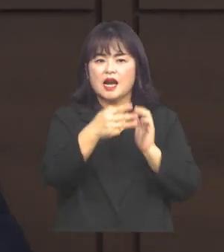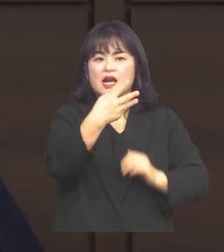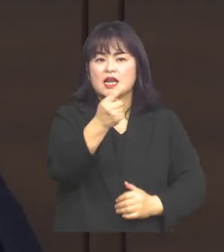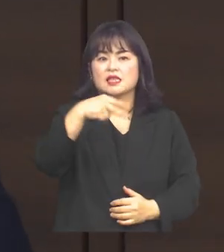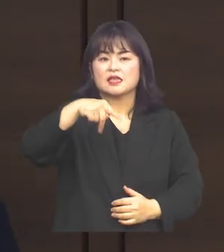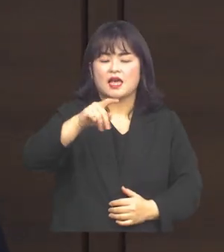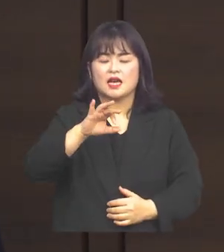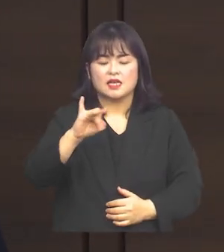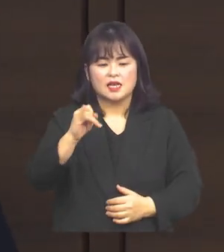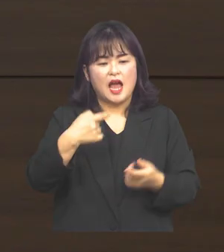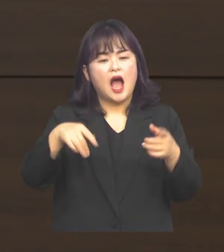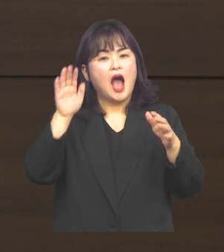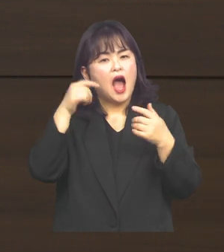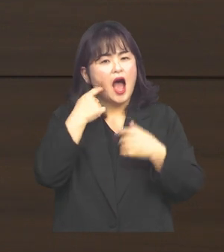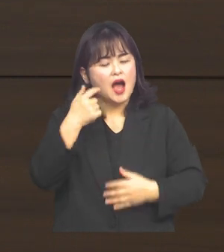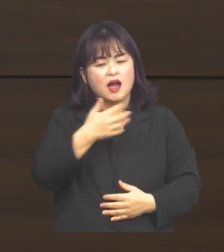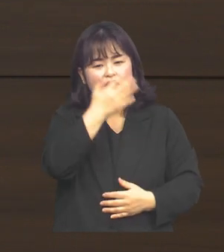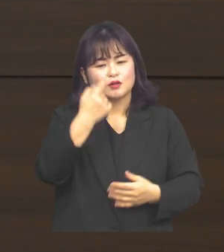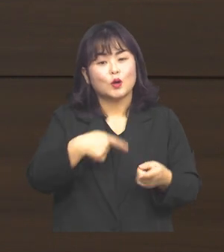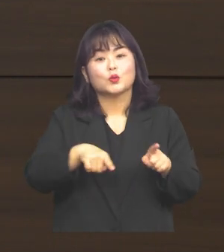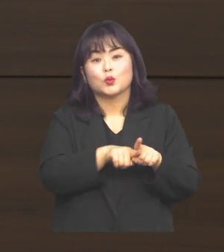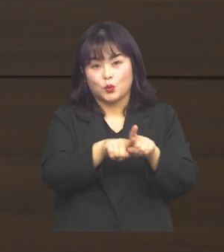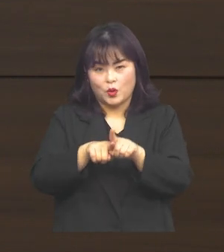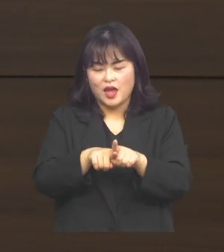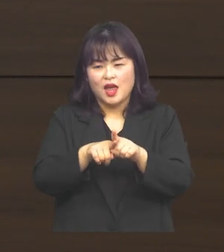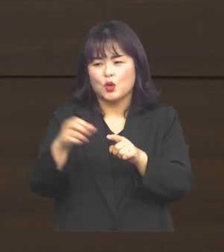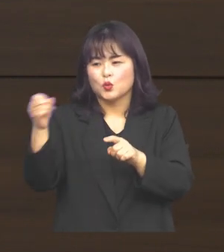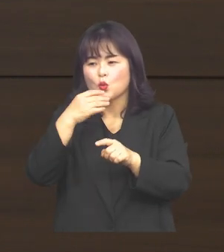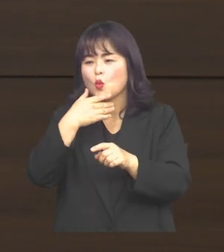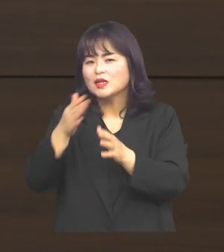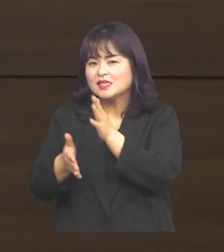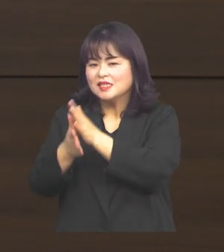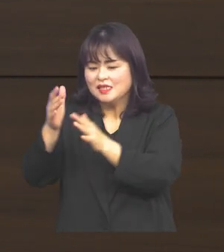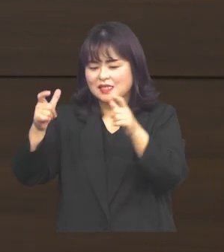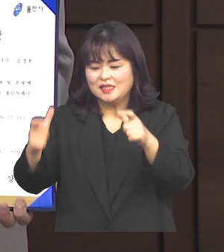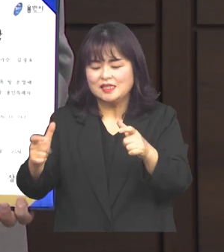센터가 주관한 아름다운 동행 행사와 용인시